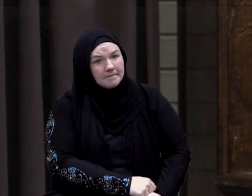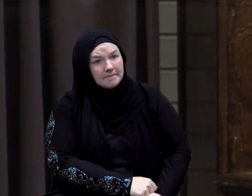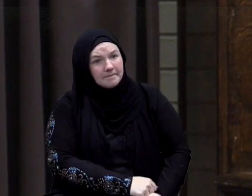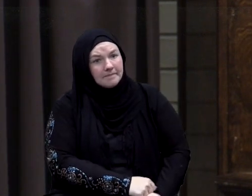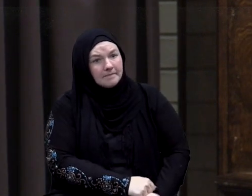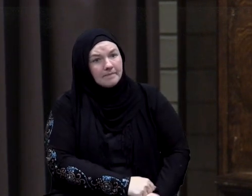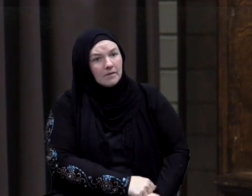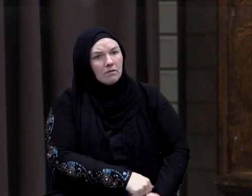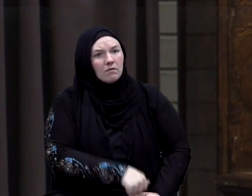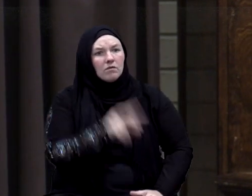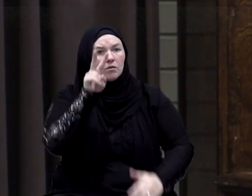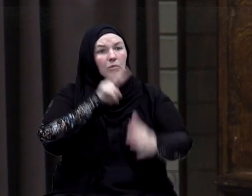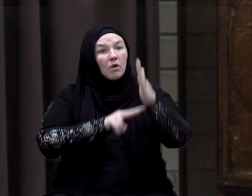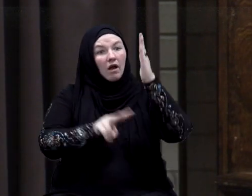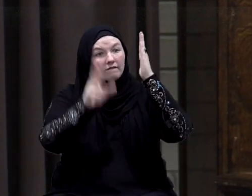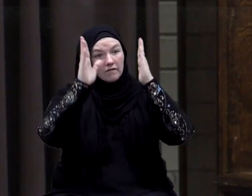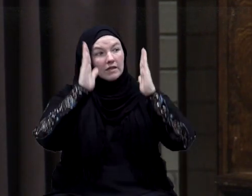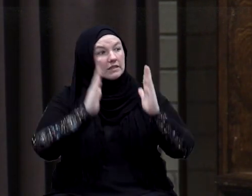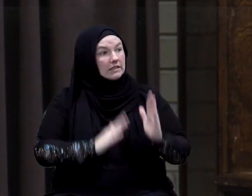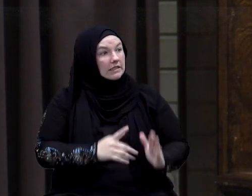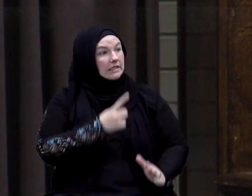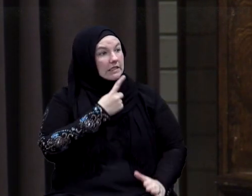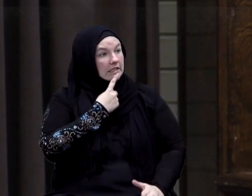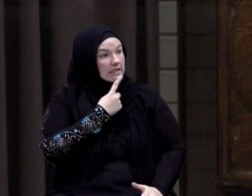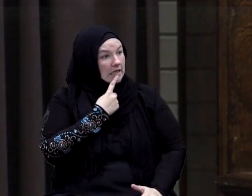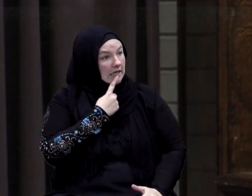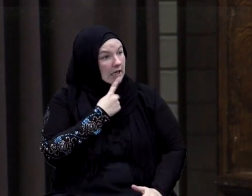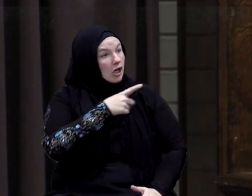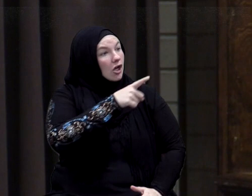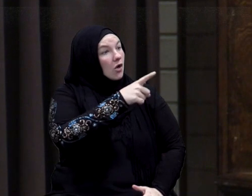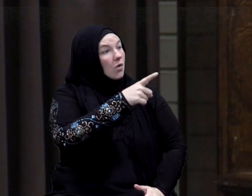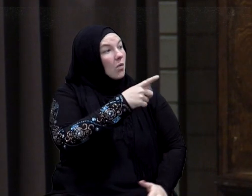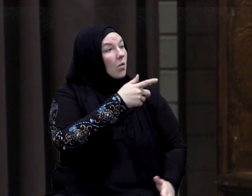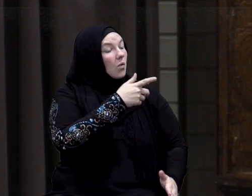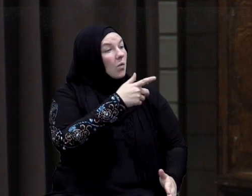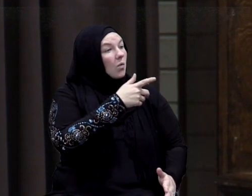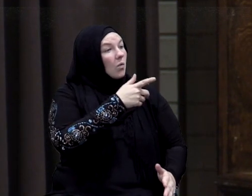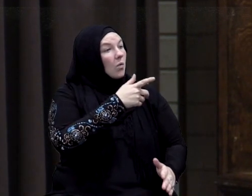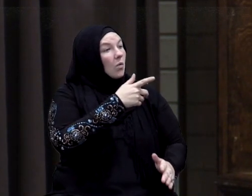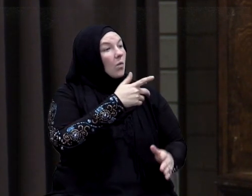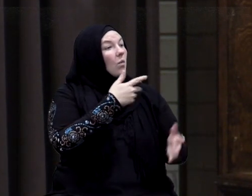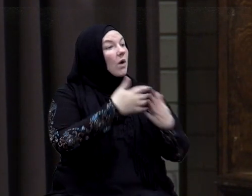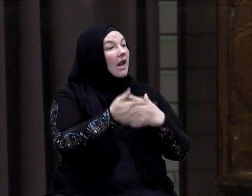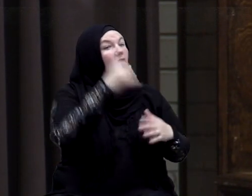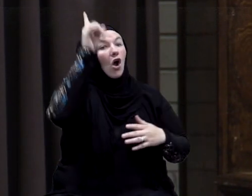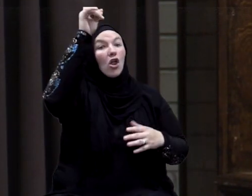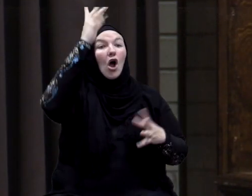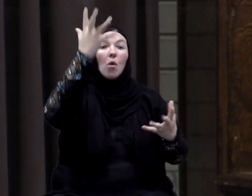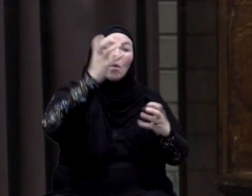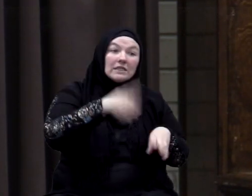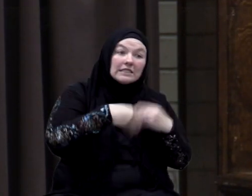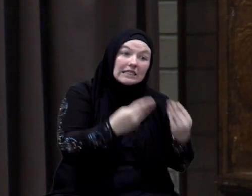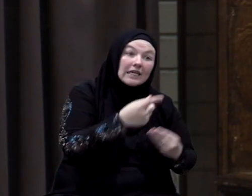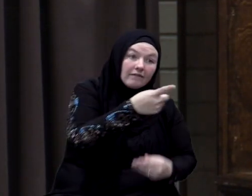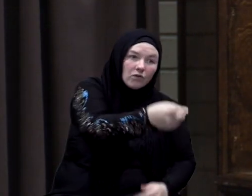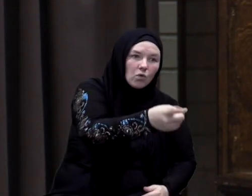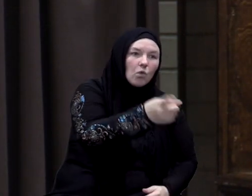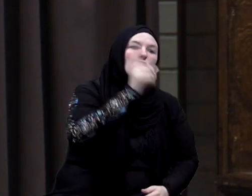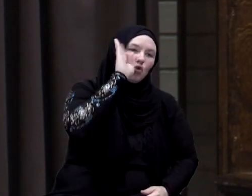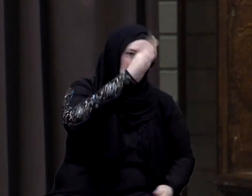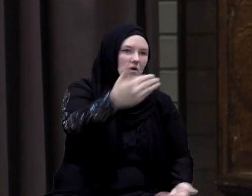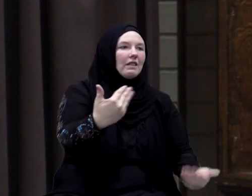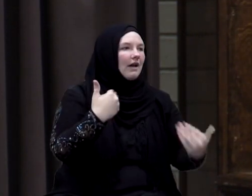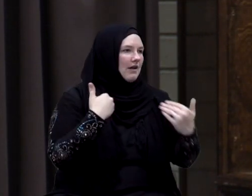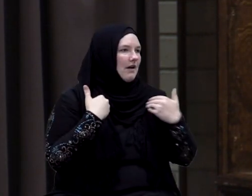The Prophet صلى الله عليه وسلم is saying that your rizq, your provision, runs after you to catch up with you